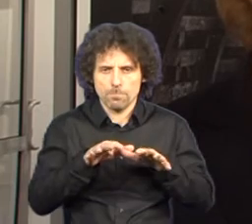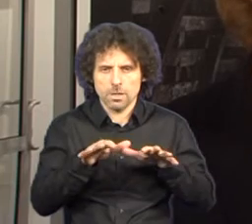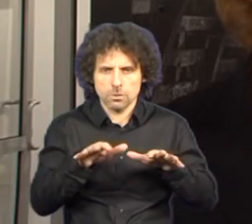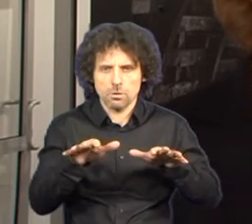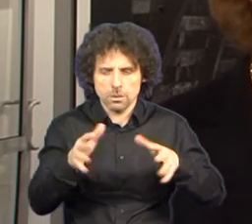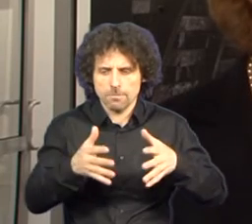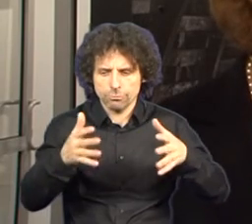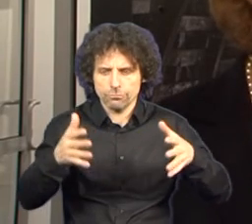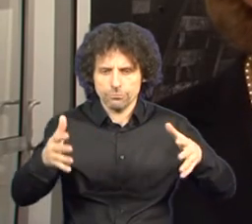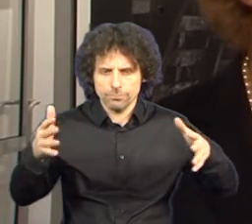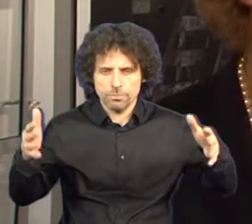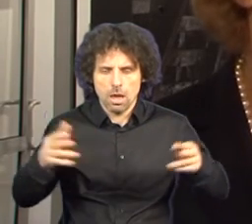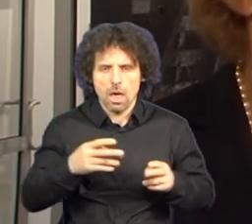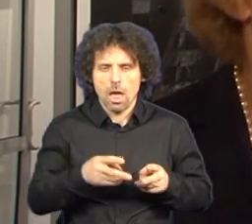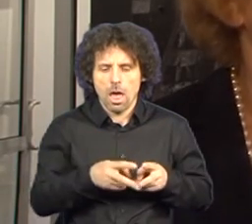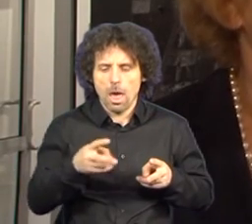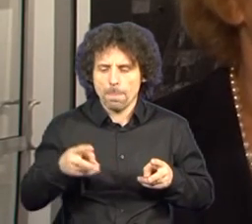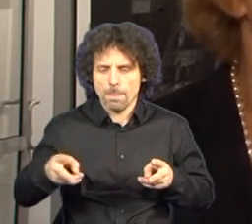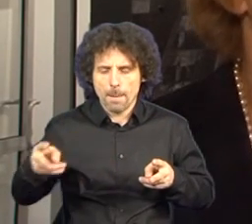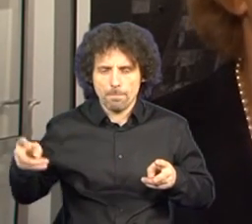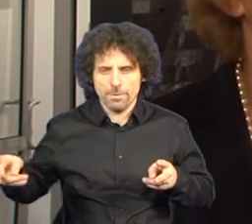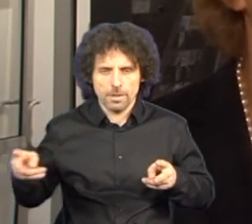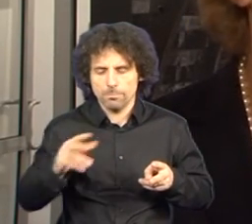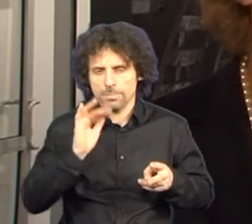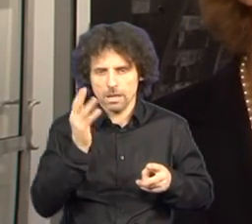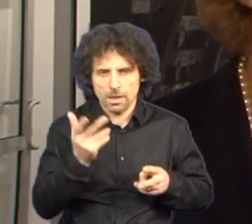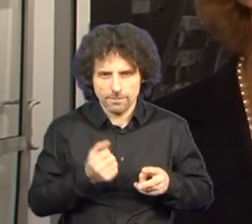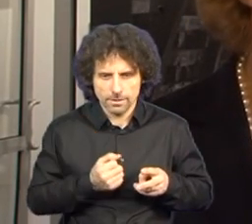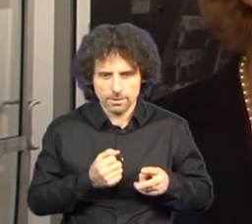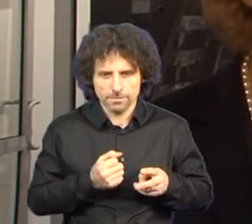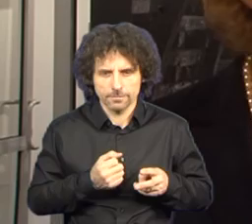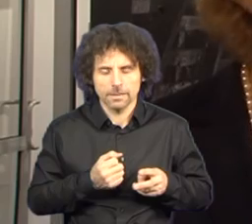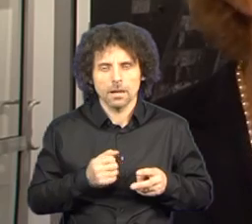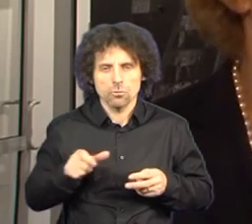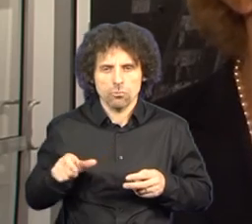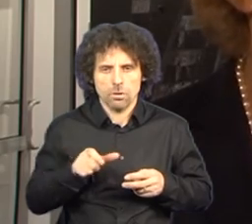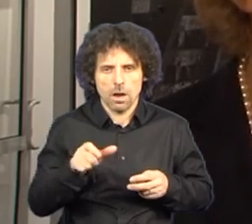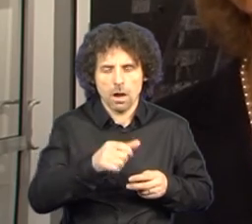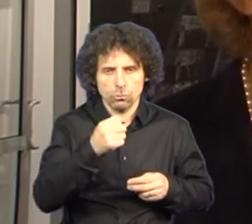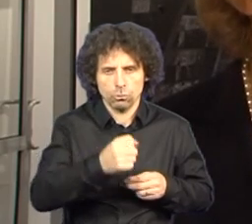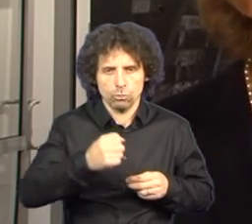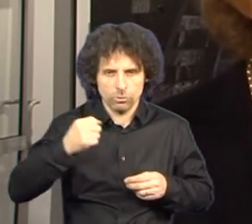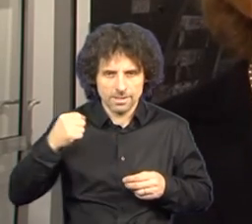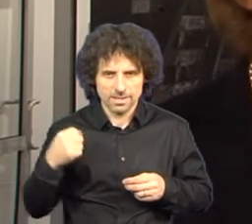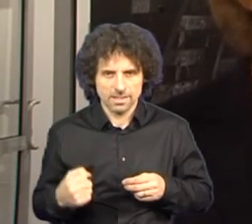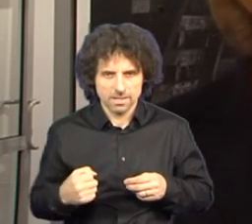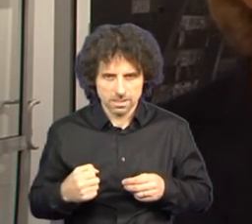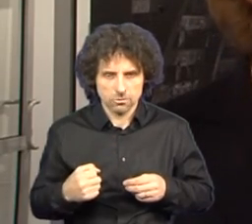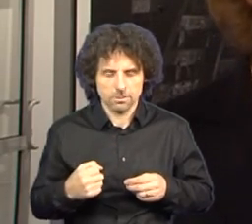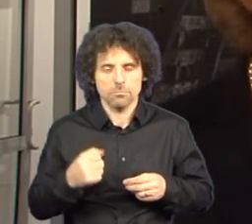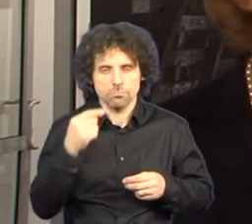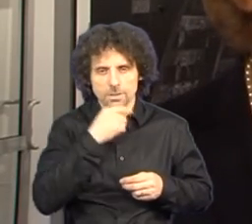a my pokazujemy kolejne etapy tego pięknego szlaku turystycznego, który